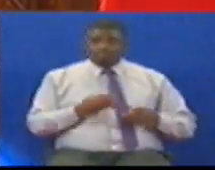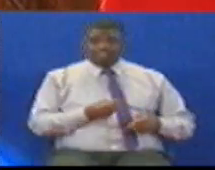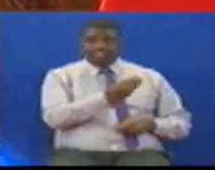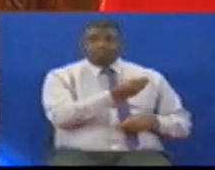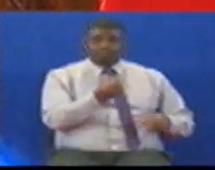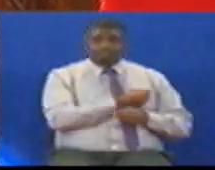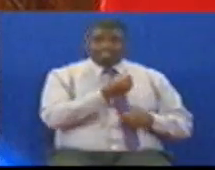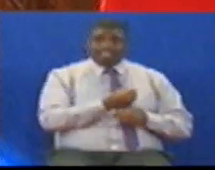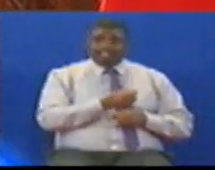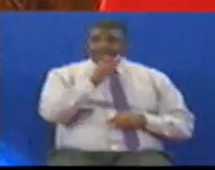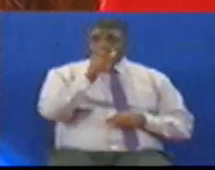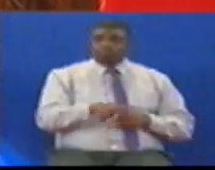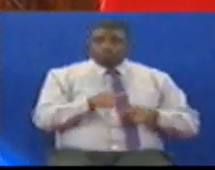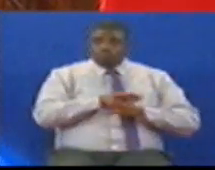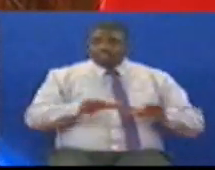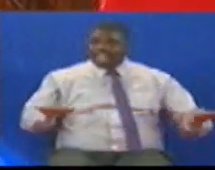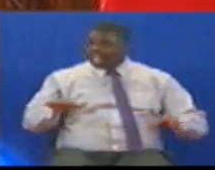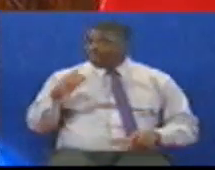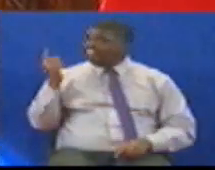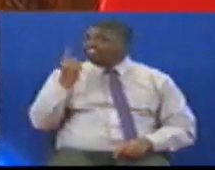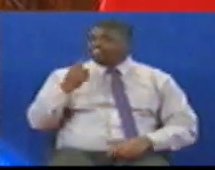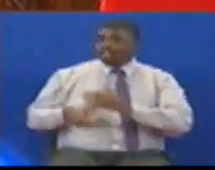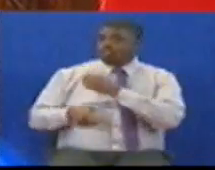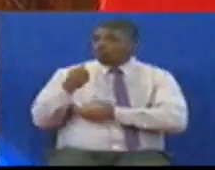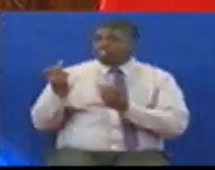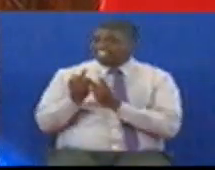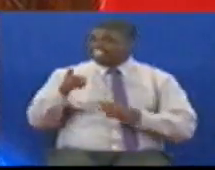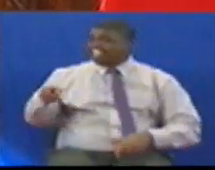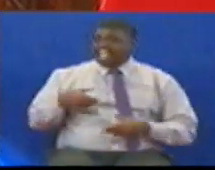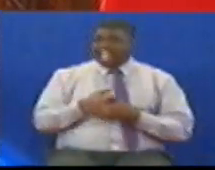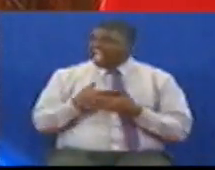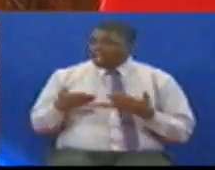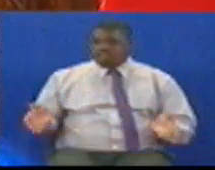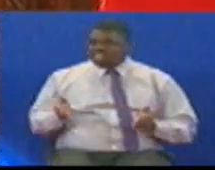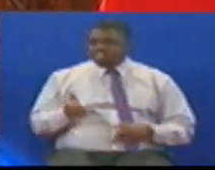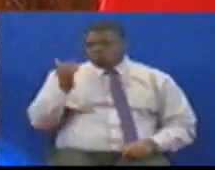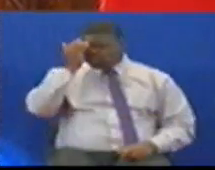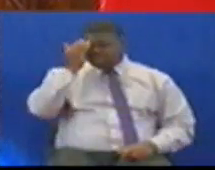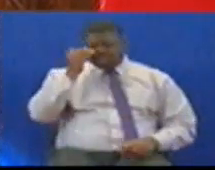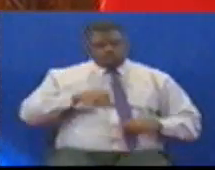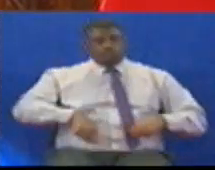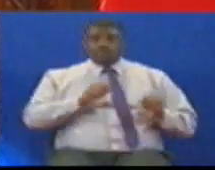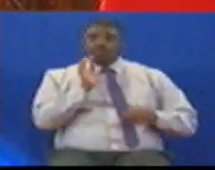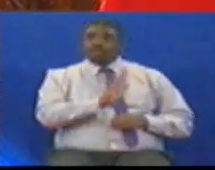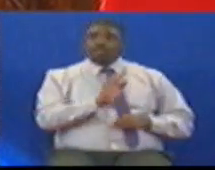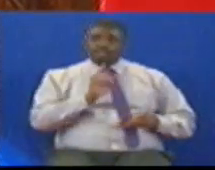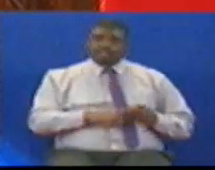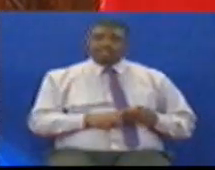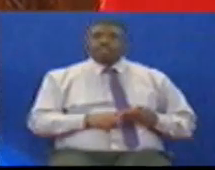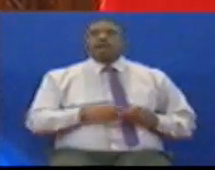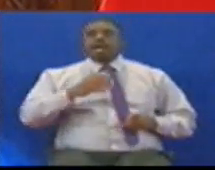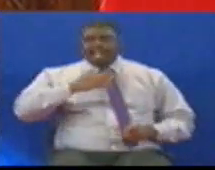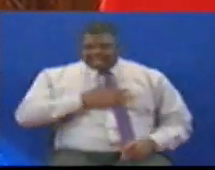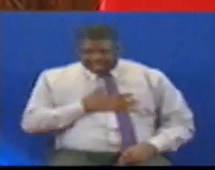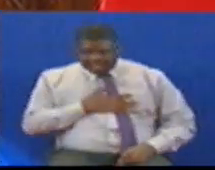mtumishi wa usalama wa taifa. Kiongozi aina hii hawezi kuzingatia utawala bora katika utekelezaji wake wa kazi. Asante sana, ni kengele ya